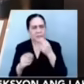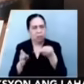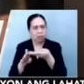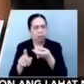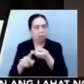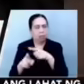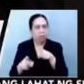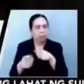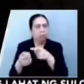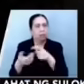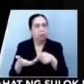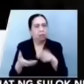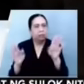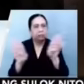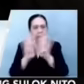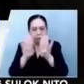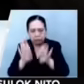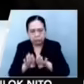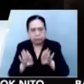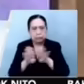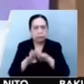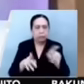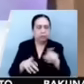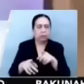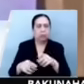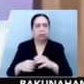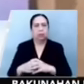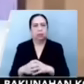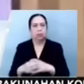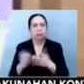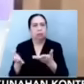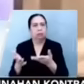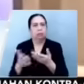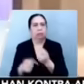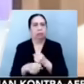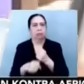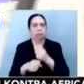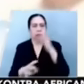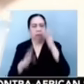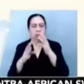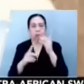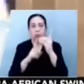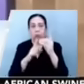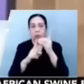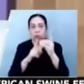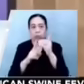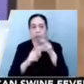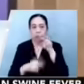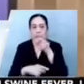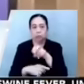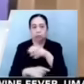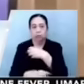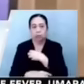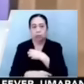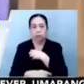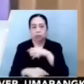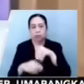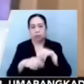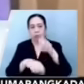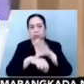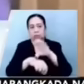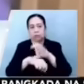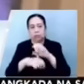at dinugtong yung maganda po na lounge. At ito na. At ang pintuan namang nakita ng PNP sa cathedral, hindi